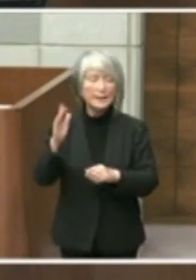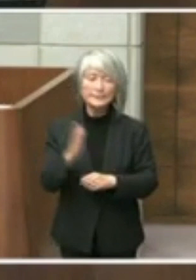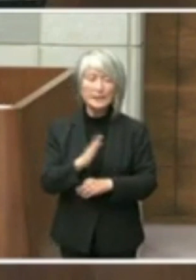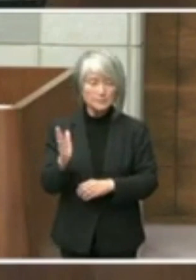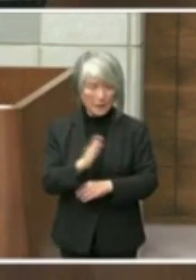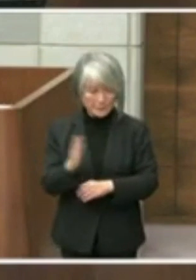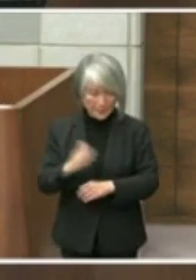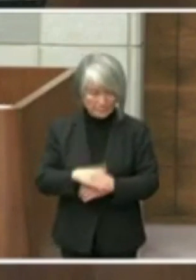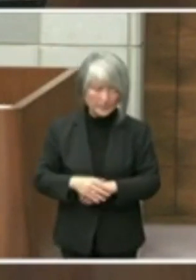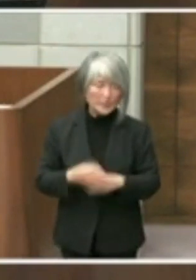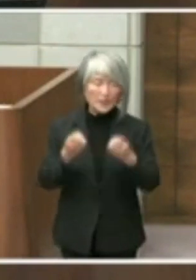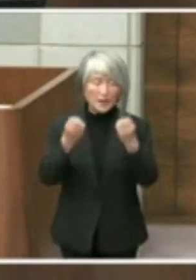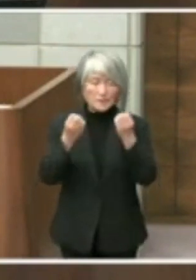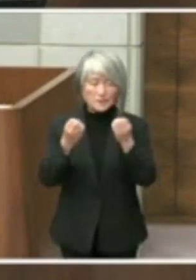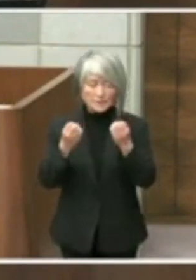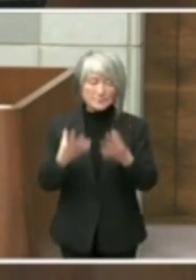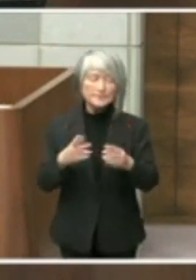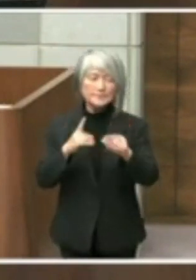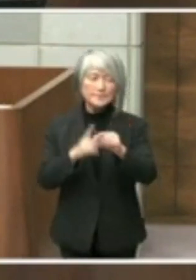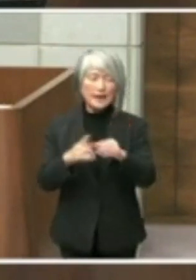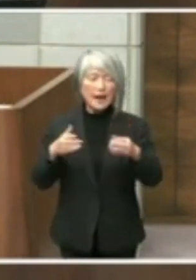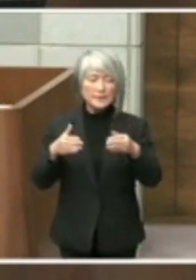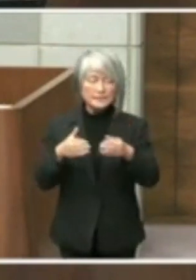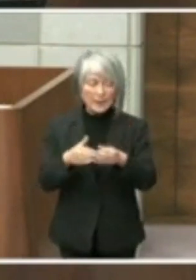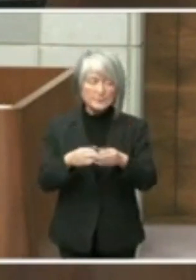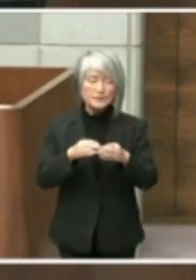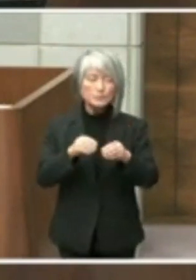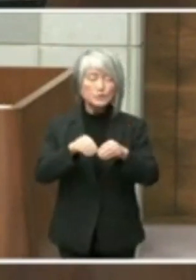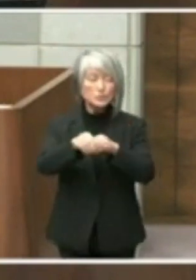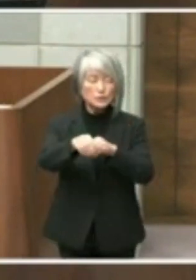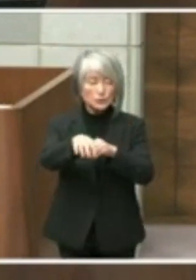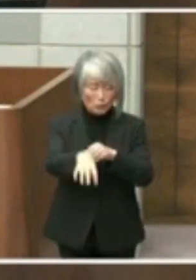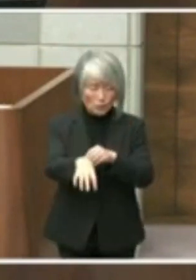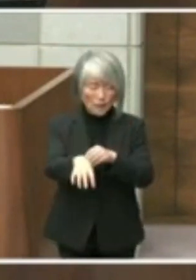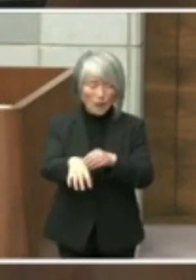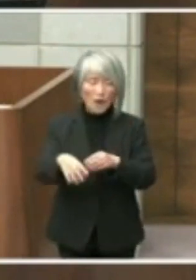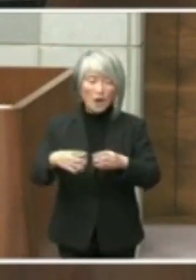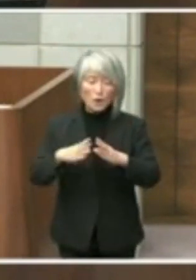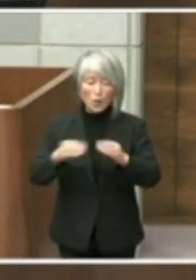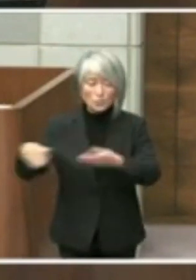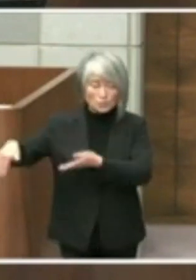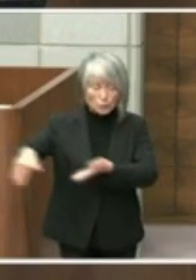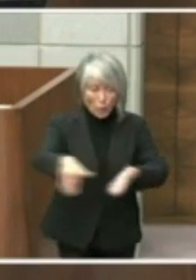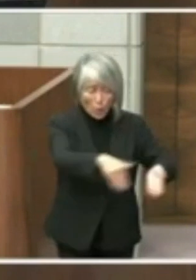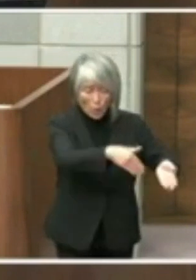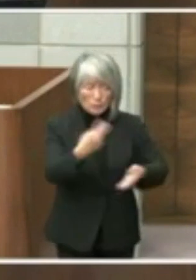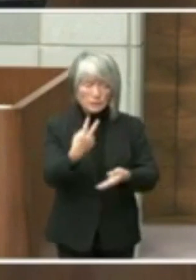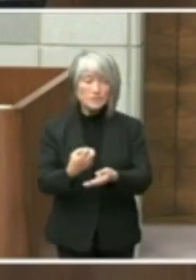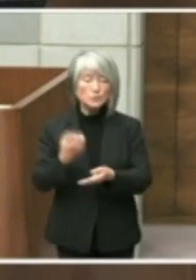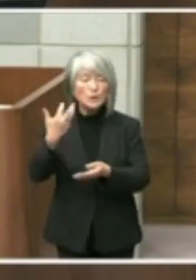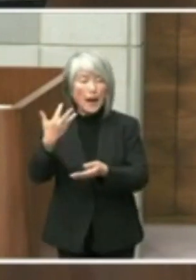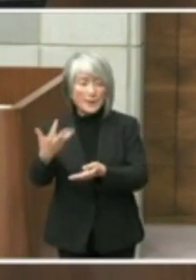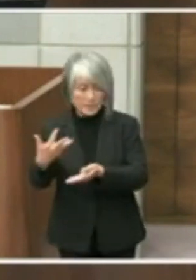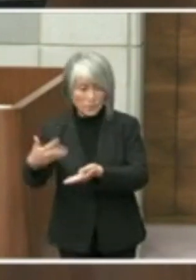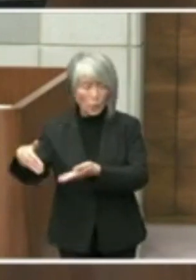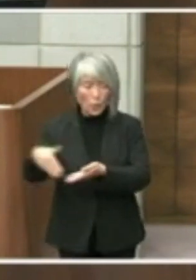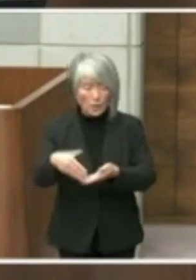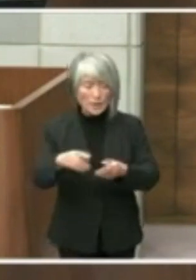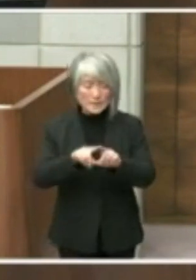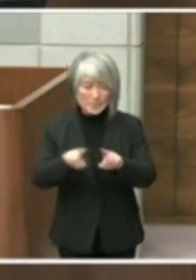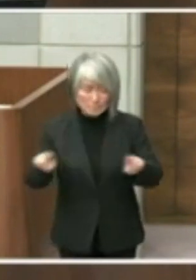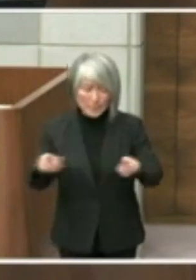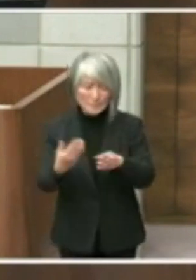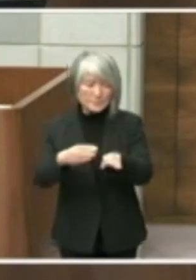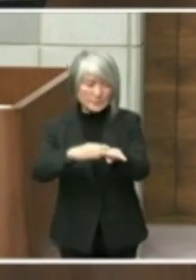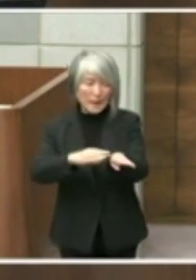におきましては、仮に渋滞などにより車庫前の国道28号が一般車両で塞がっている場合には、